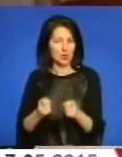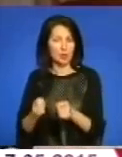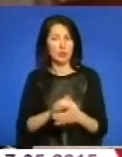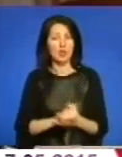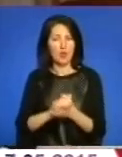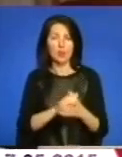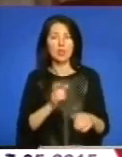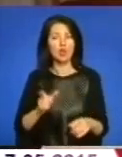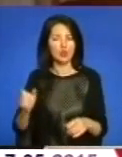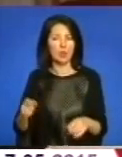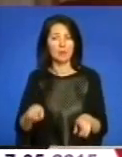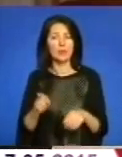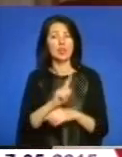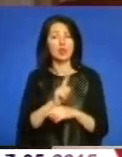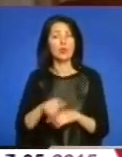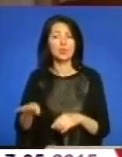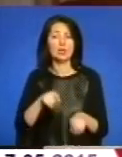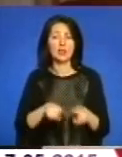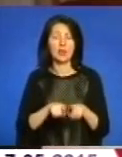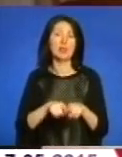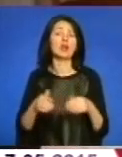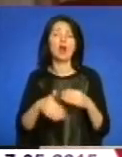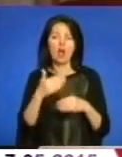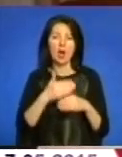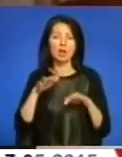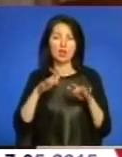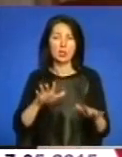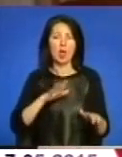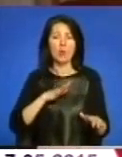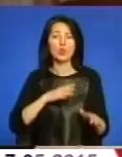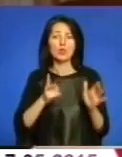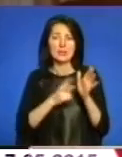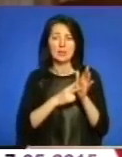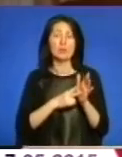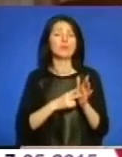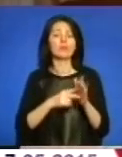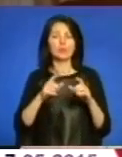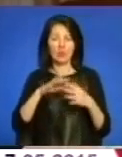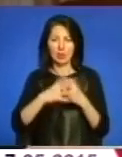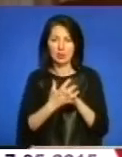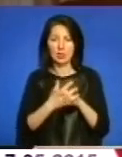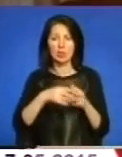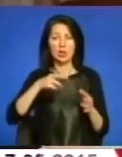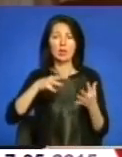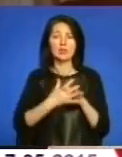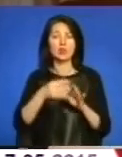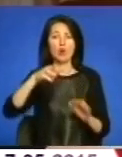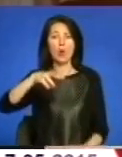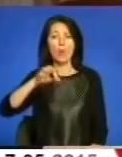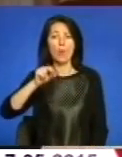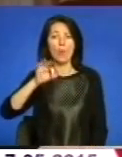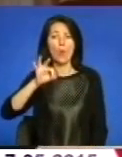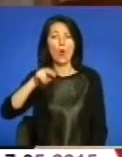таким каральним акціям було піддано 7 населених пунктів. Це село Молотків і Осники Лановецького району, село